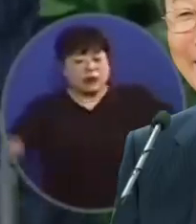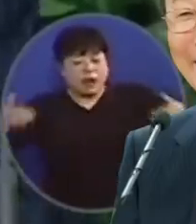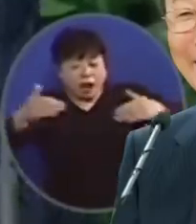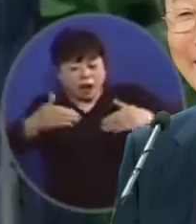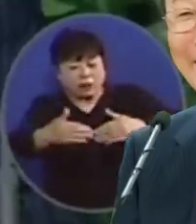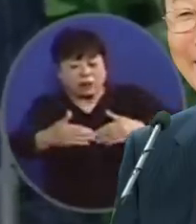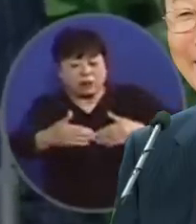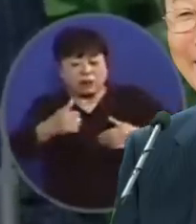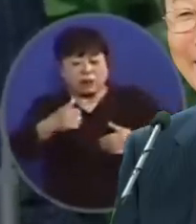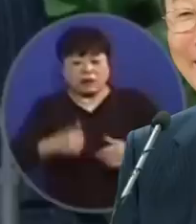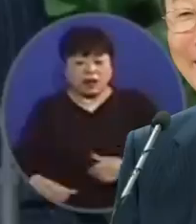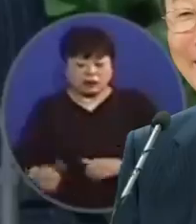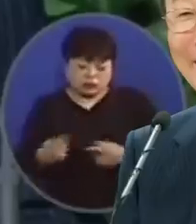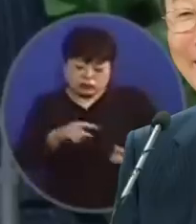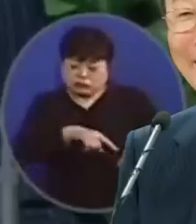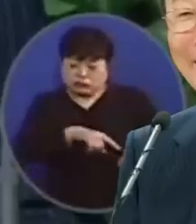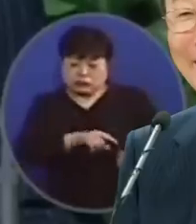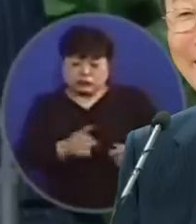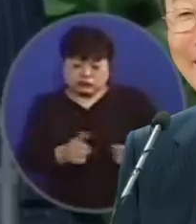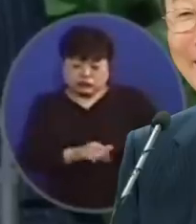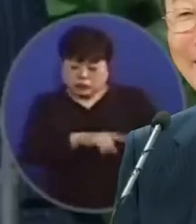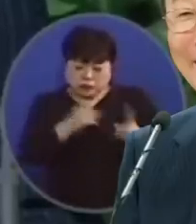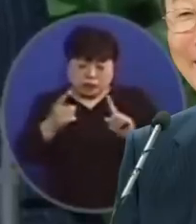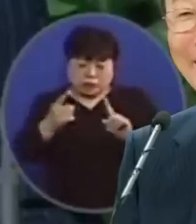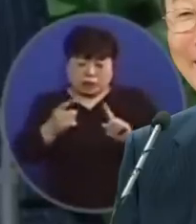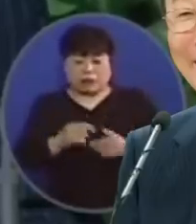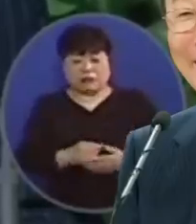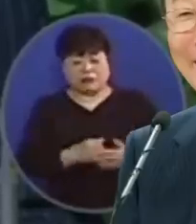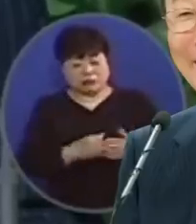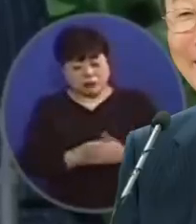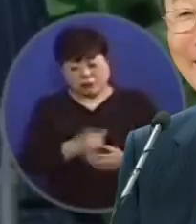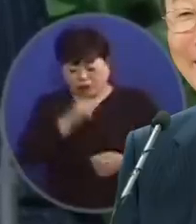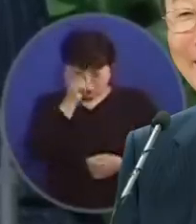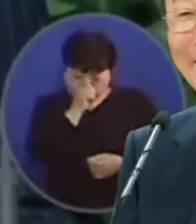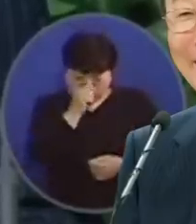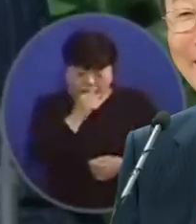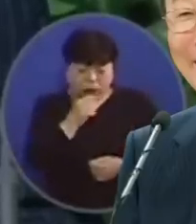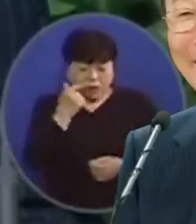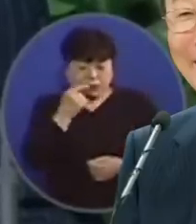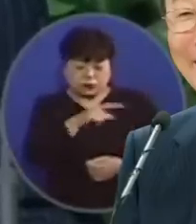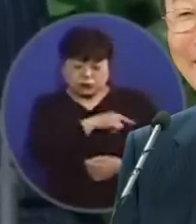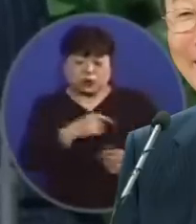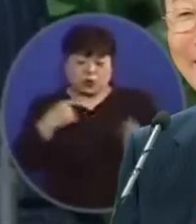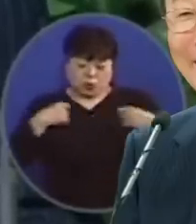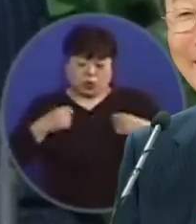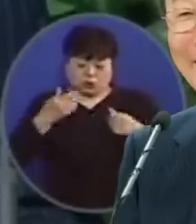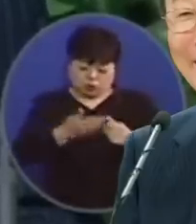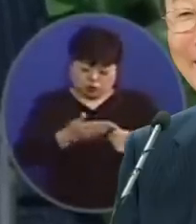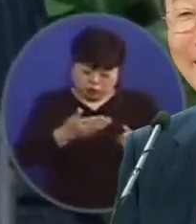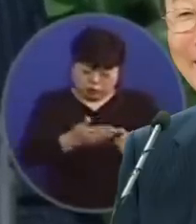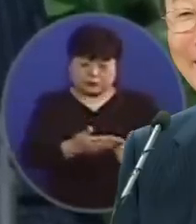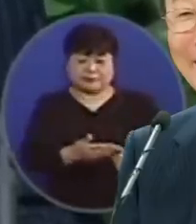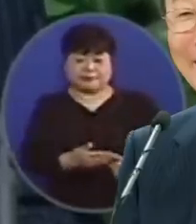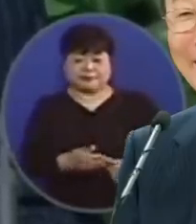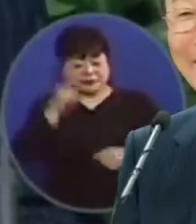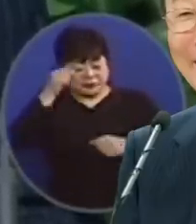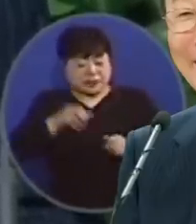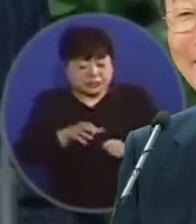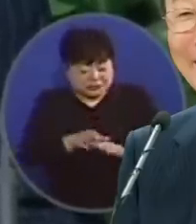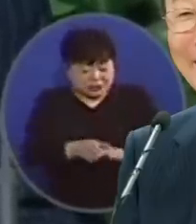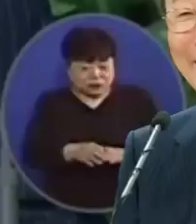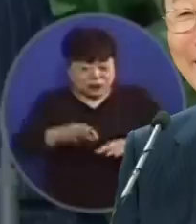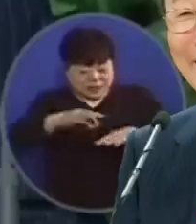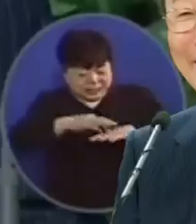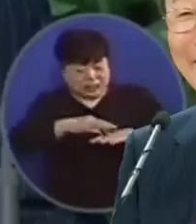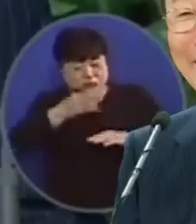을사안고 내 아들 죽었다가 살아났으면 이랬다가 얻었으니 이렇게 좋을 수가 있냐고. 제일 좋은 옷 갖다 입혀라. 신발을 신겨라.